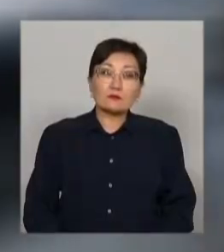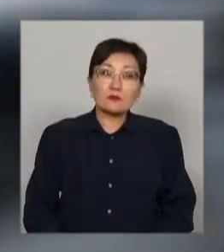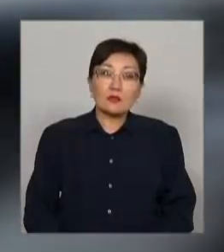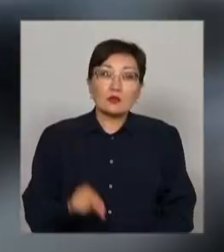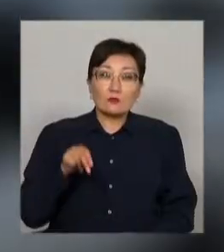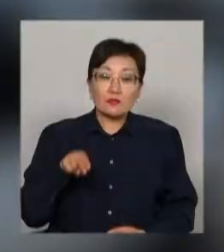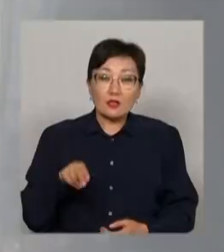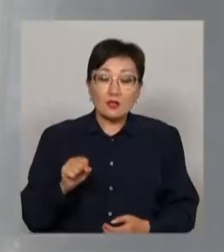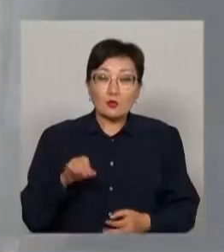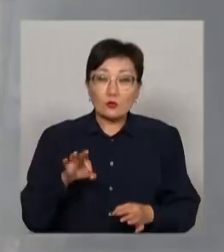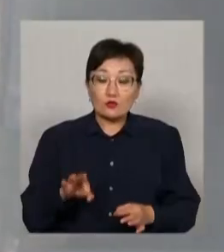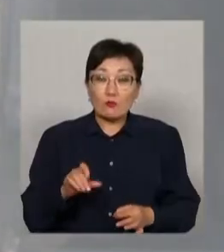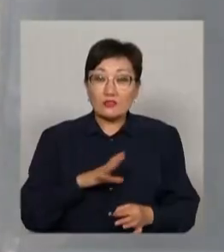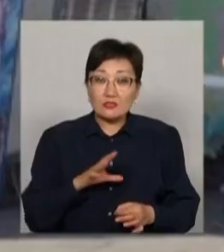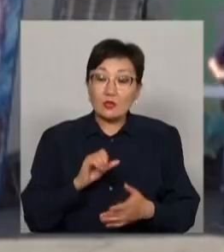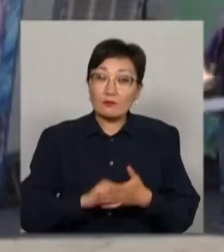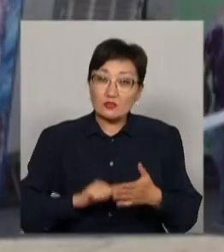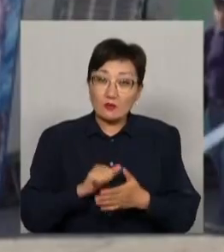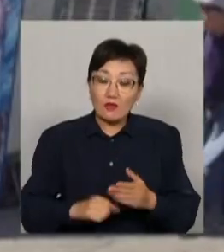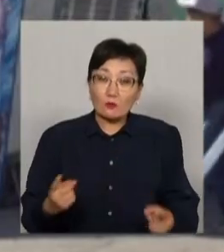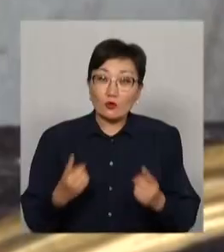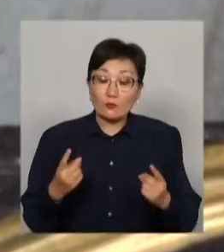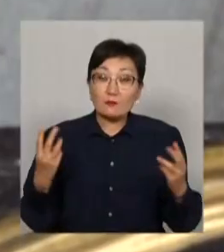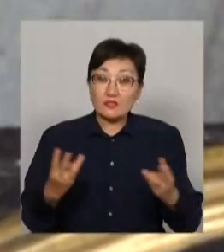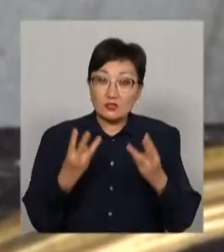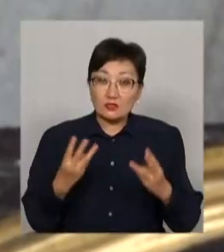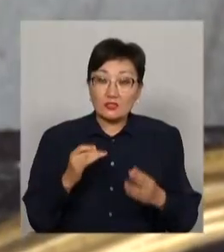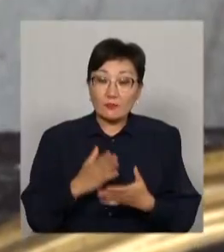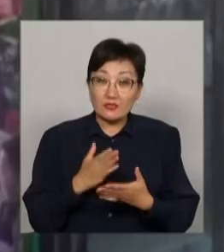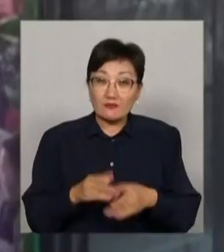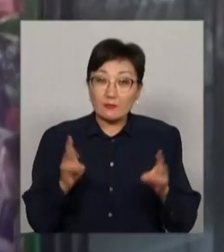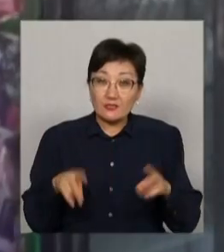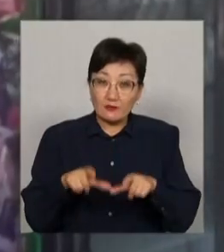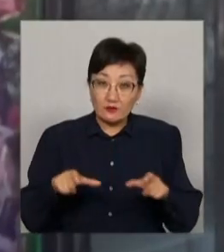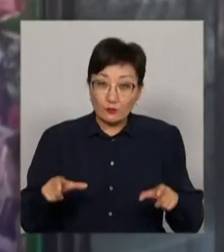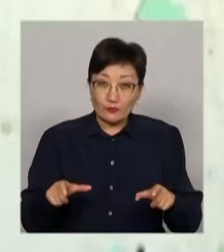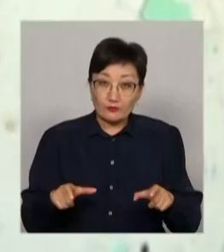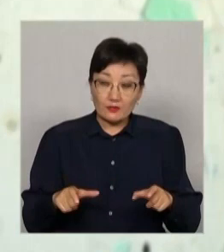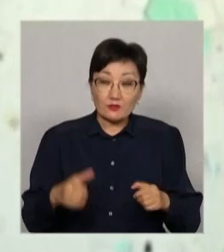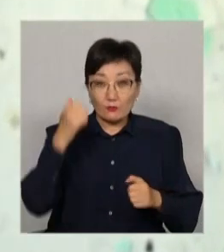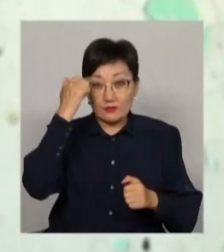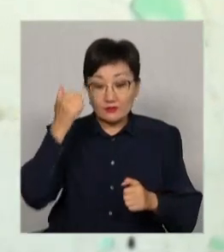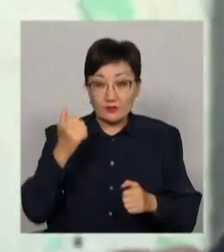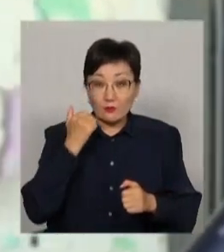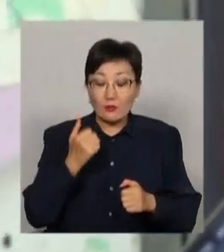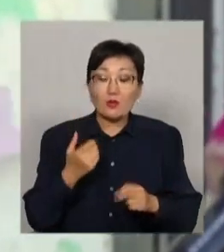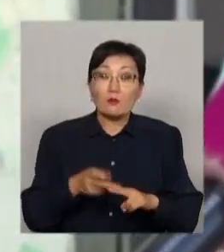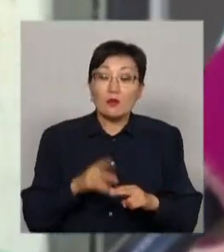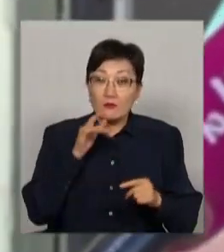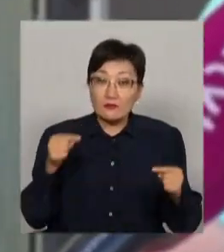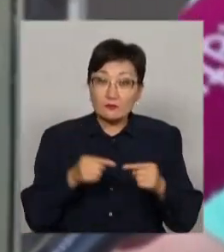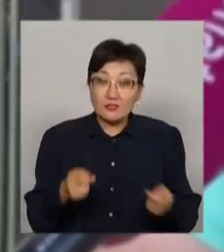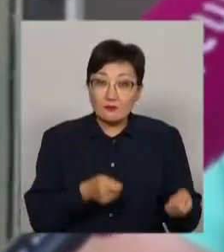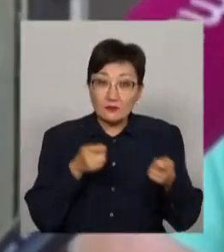ЧП на Алтын-Орде. Что стало причиной крупного пожара и есть ли пострадавшие? Спасибо отзывчивым парням, которые вовремя